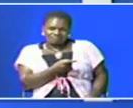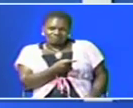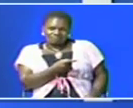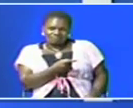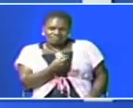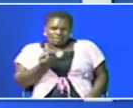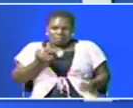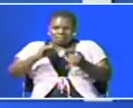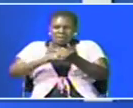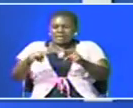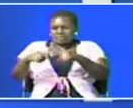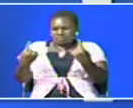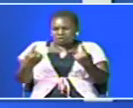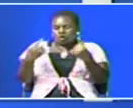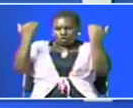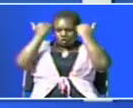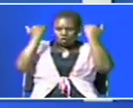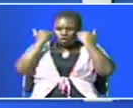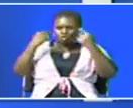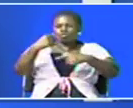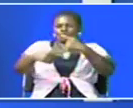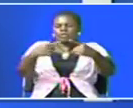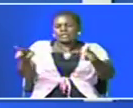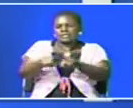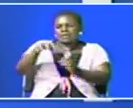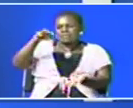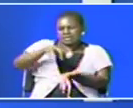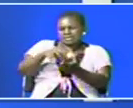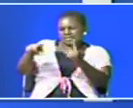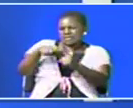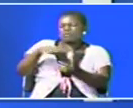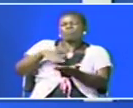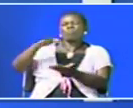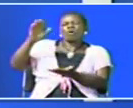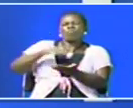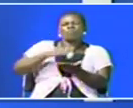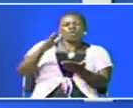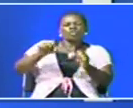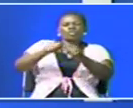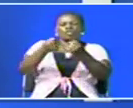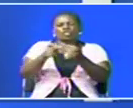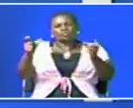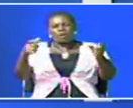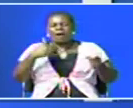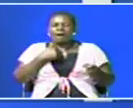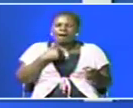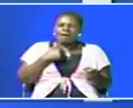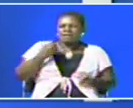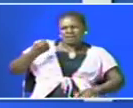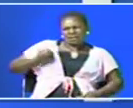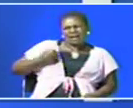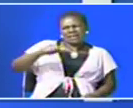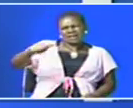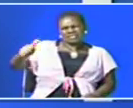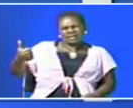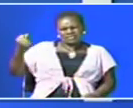ndoa. Bado kesi iko mahakamani. Na pia tumeona kesi hii ya mauaji ikizidi sana mitandaoni. Kuna kesi, kuna msichana ambaye